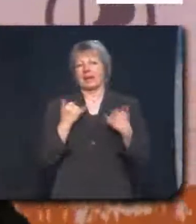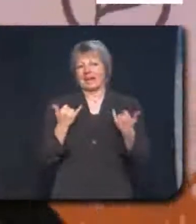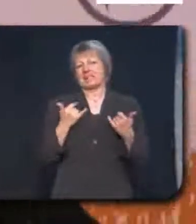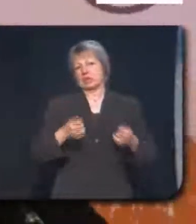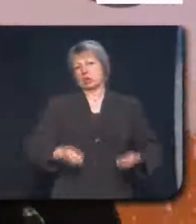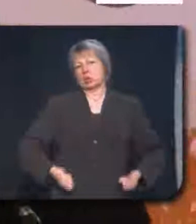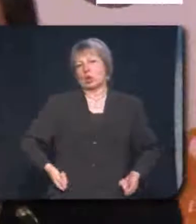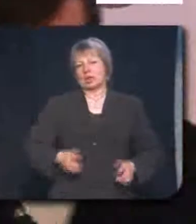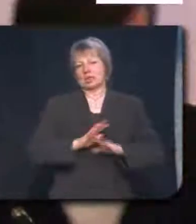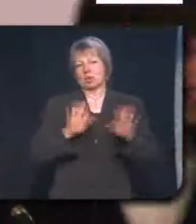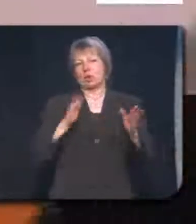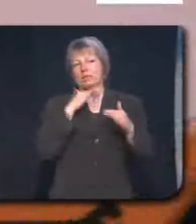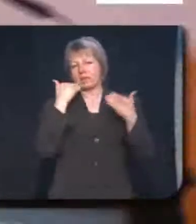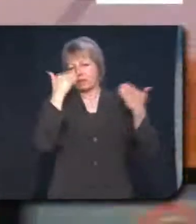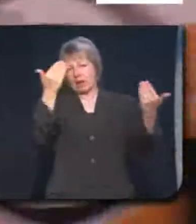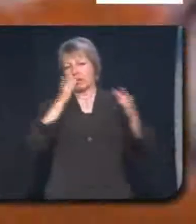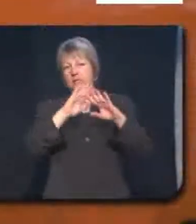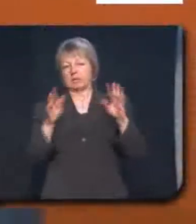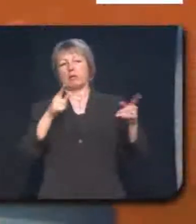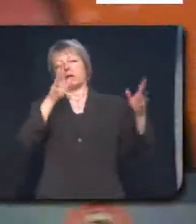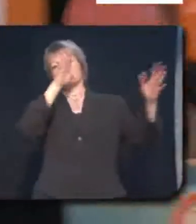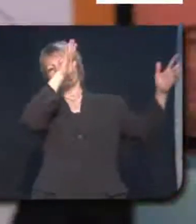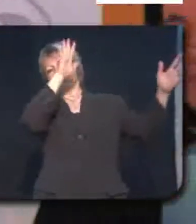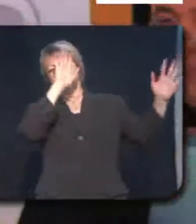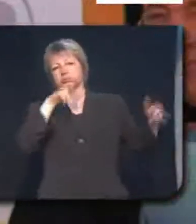jetzt zurückgezogen vielen Dank